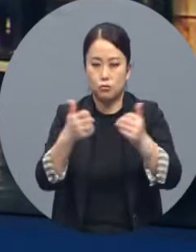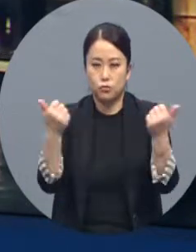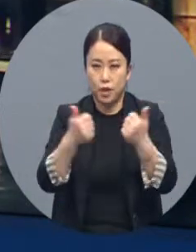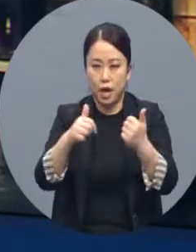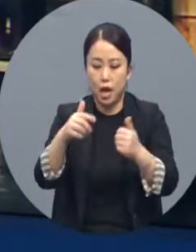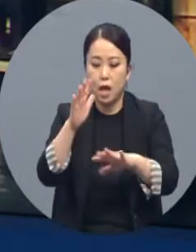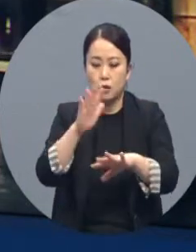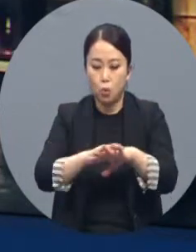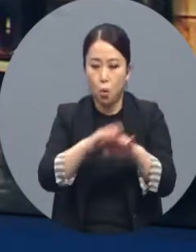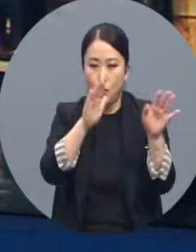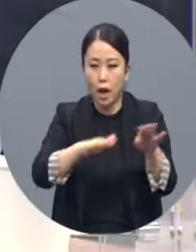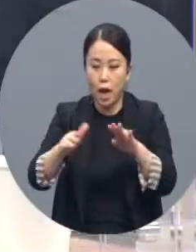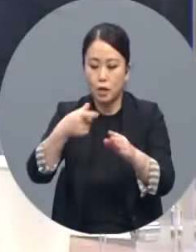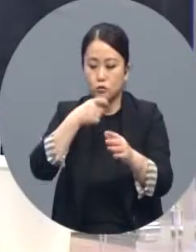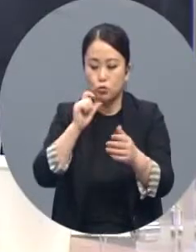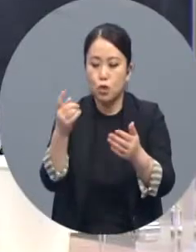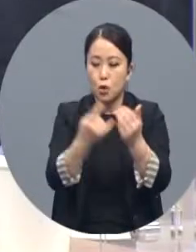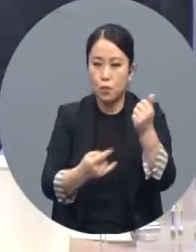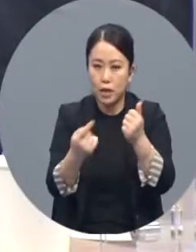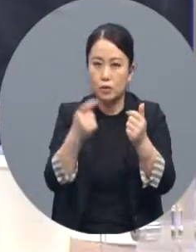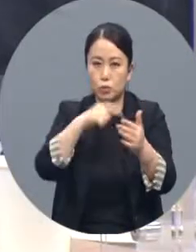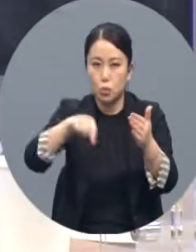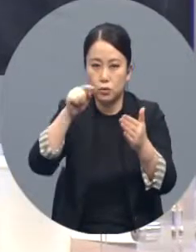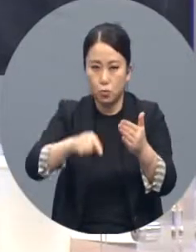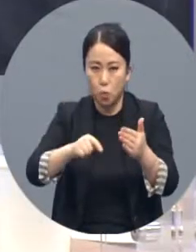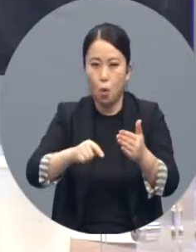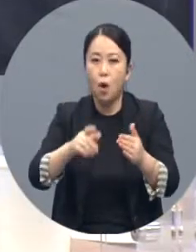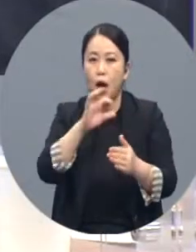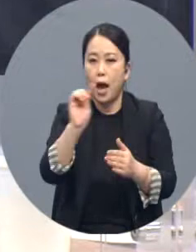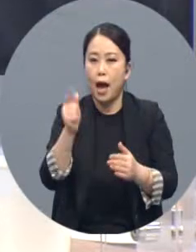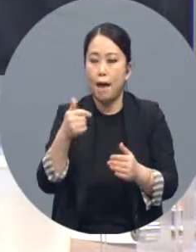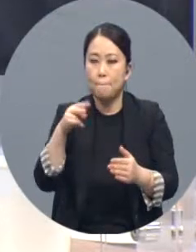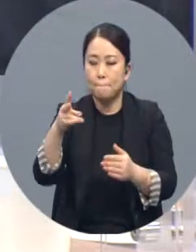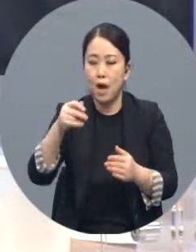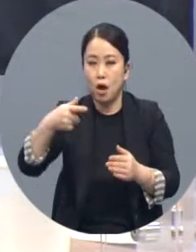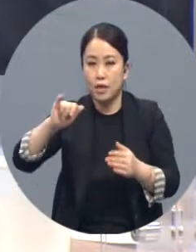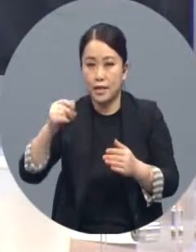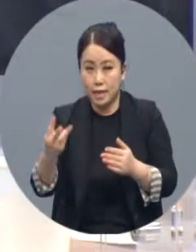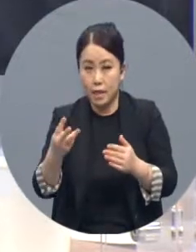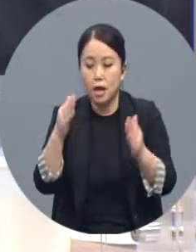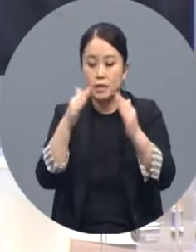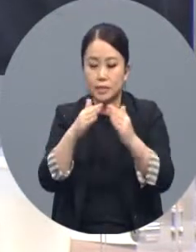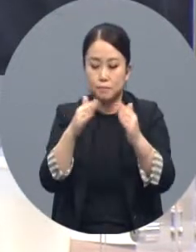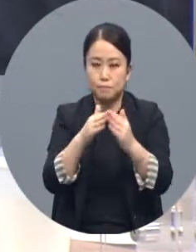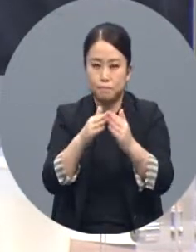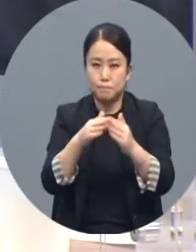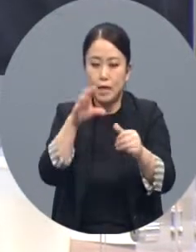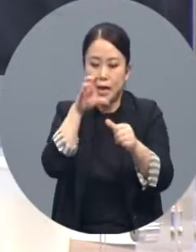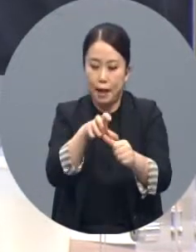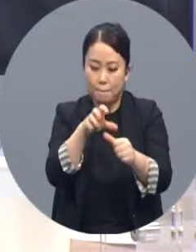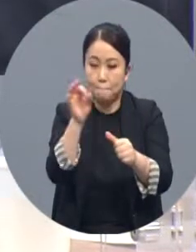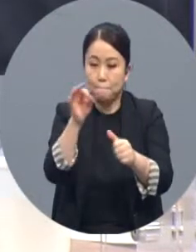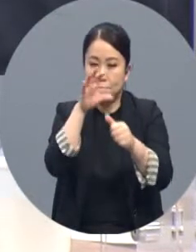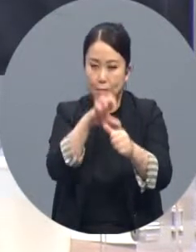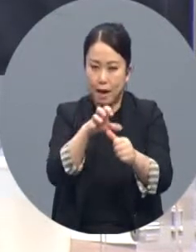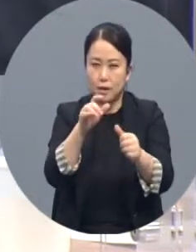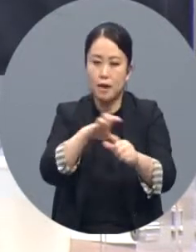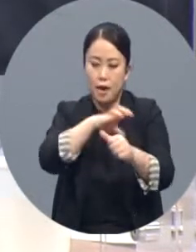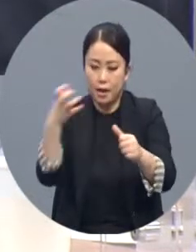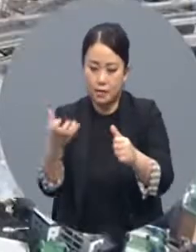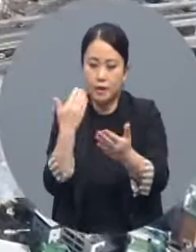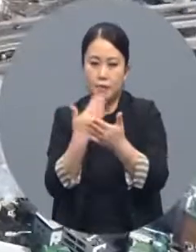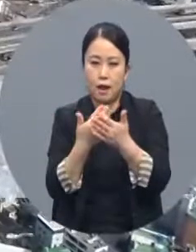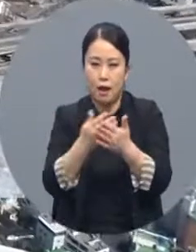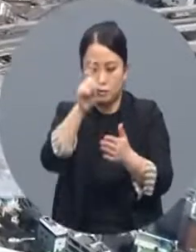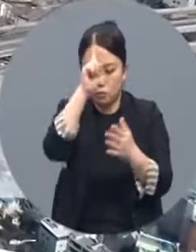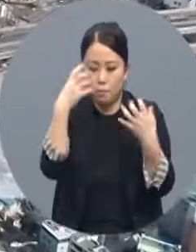국회 농해수위 소속 국민의힘 안병길 의원이 부산 지역 부동산 조정 대상 지역 전면 해제를 정부에 촉구했습니다.